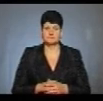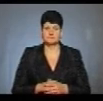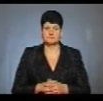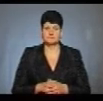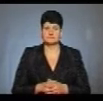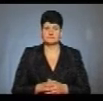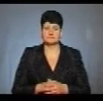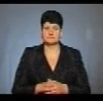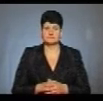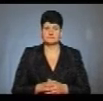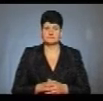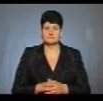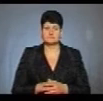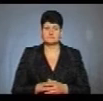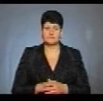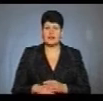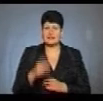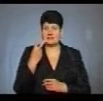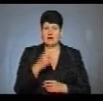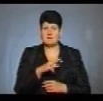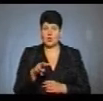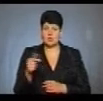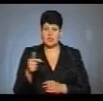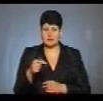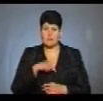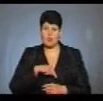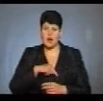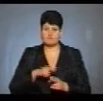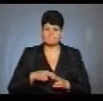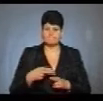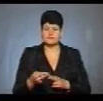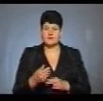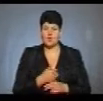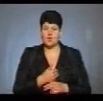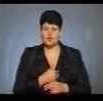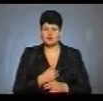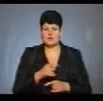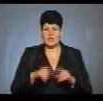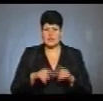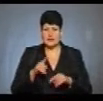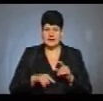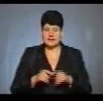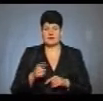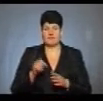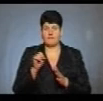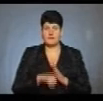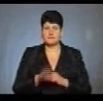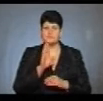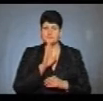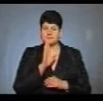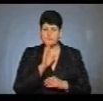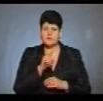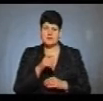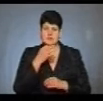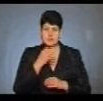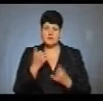Тернопіль. 2 мільйони гривень моральної компенсації хочуть рідні вбитої тернополянки Тетяни Підвашецької. Про це вони